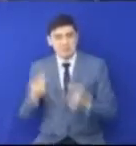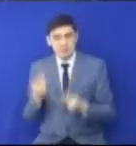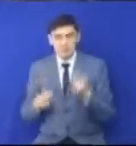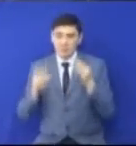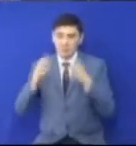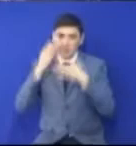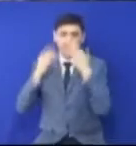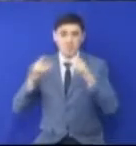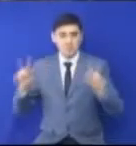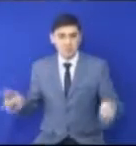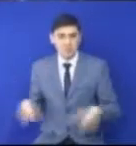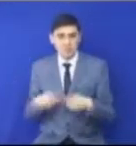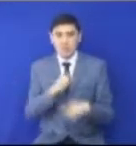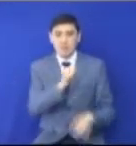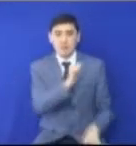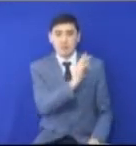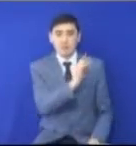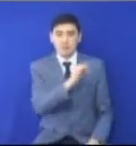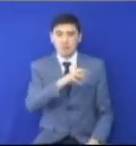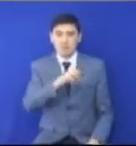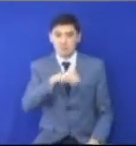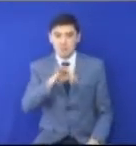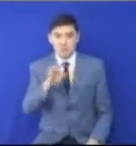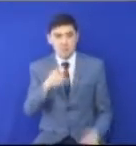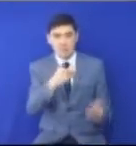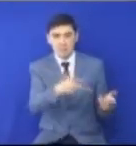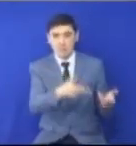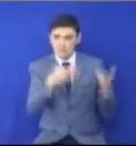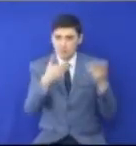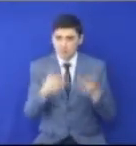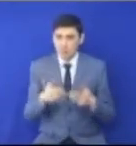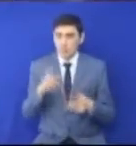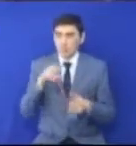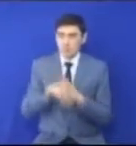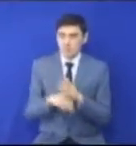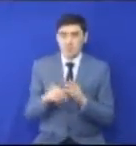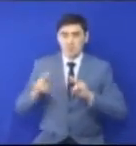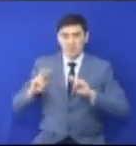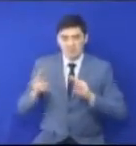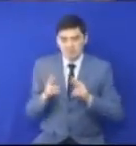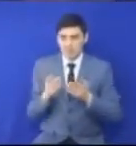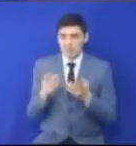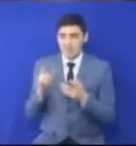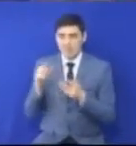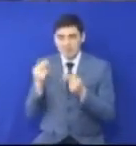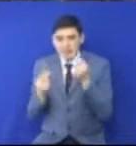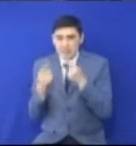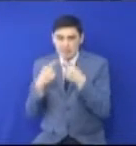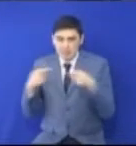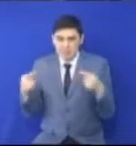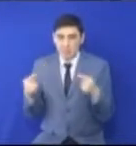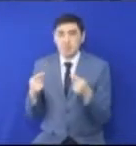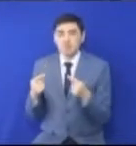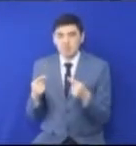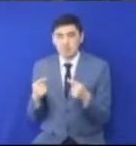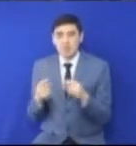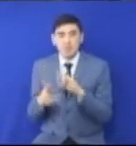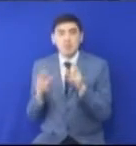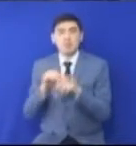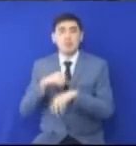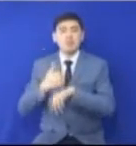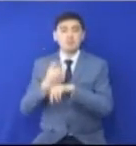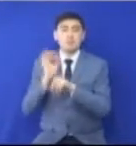мақсатында мерекеге аниматорлар шақырылды. Олармен бірге тәрбиеленушілер бебелеп түрлі ойындарға ерекше ынтамен қатысты. Шараның